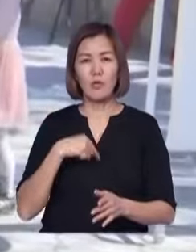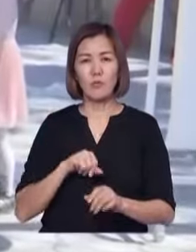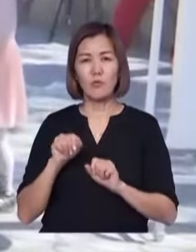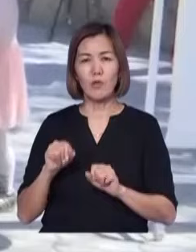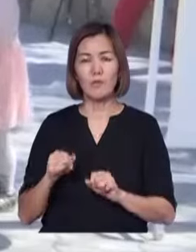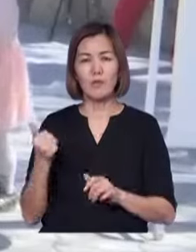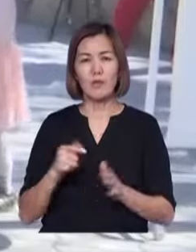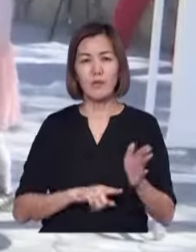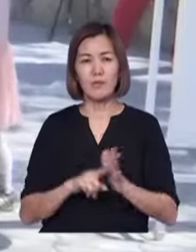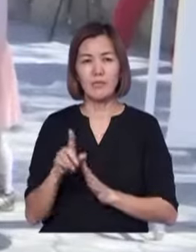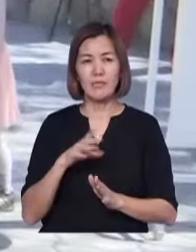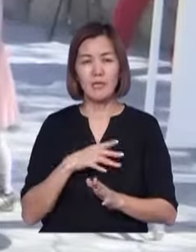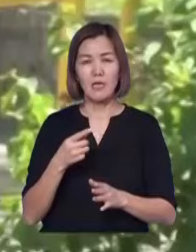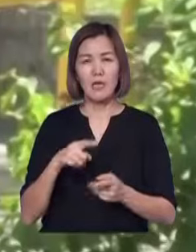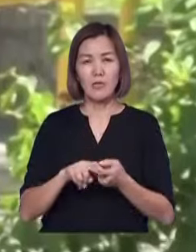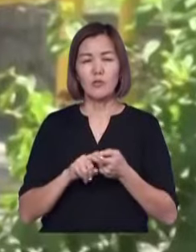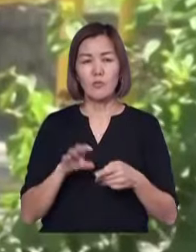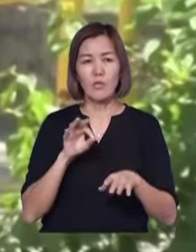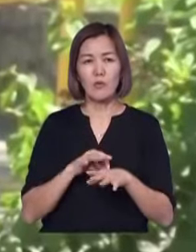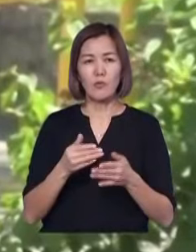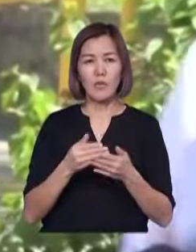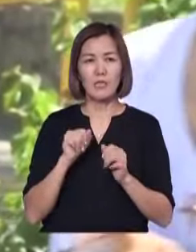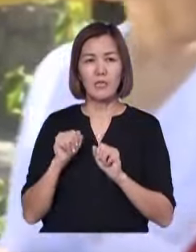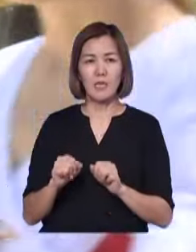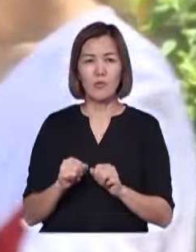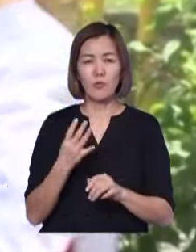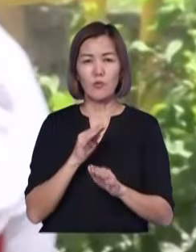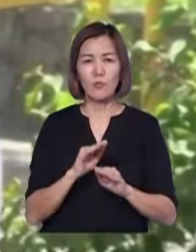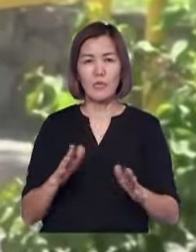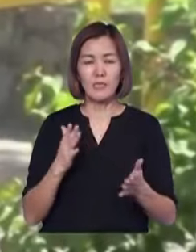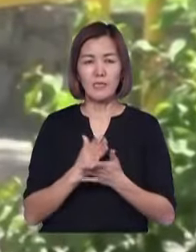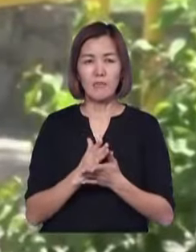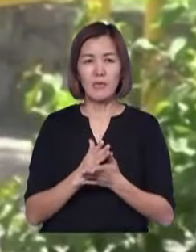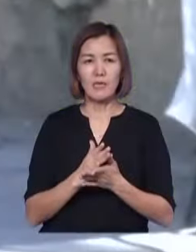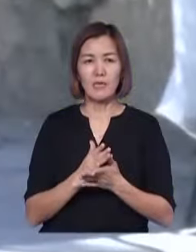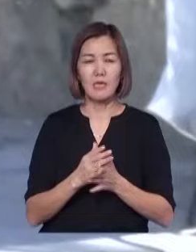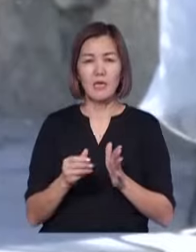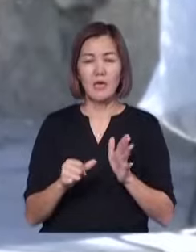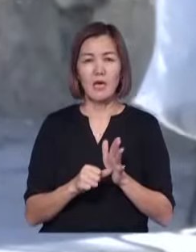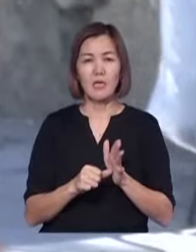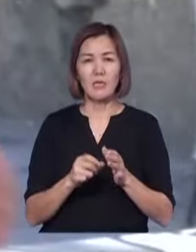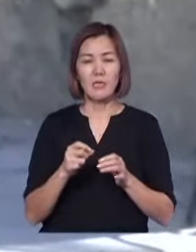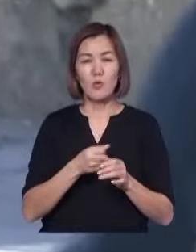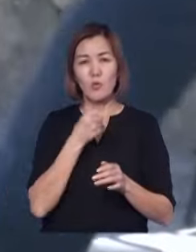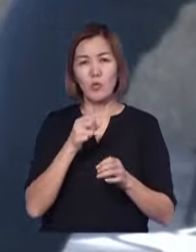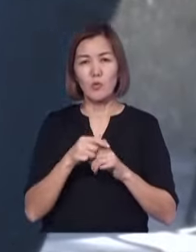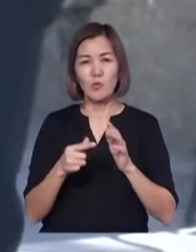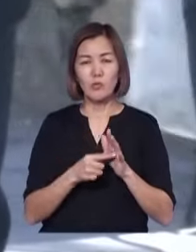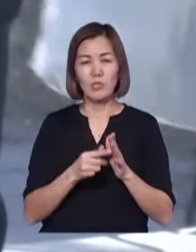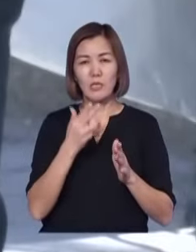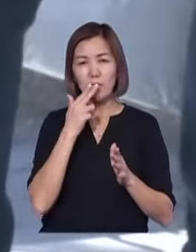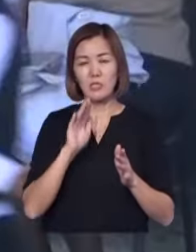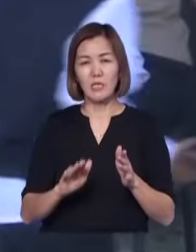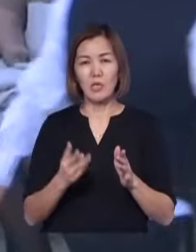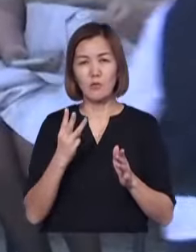басталды. Мақсат жұқпалы аурулардың алдын алу. Дана Асылбек қызының 5 баласы бар. Бағаларын алды 17-де, ал кенжесі 3 жаста. Көп